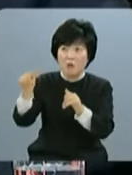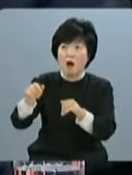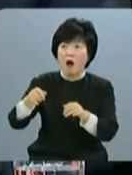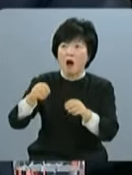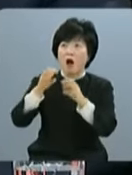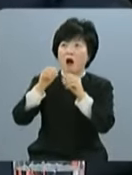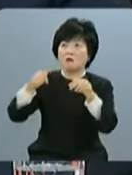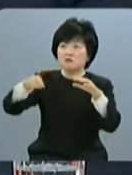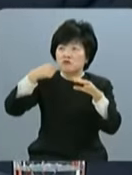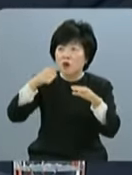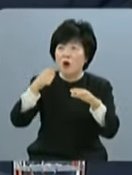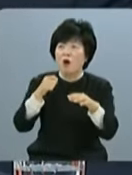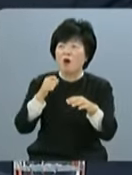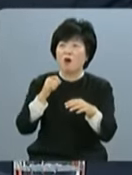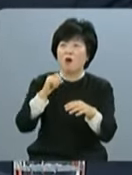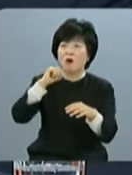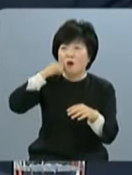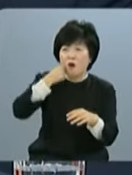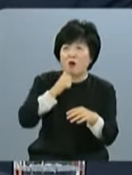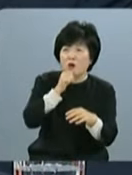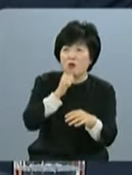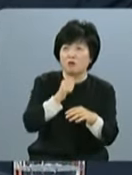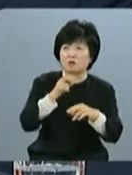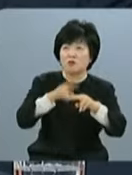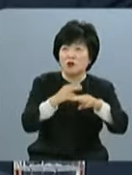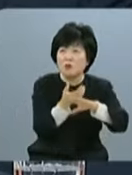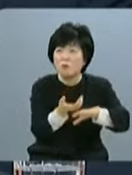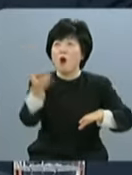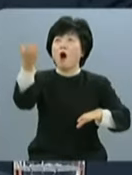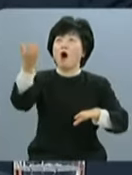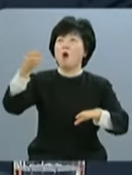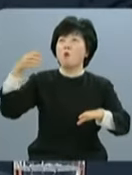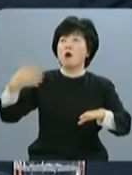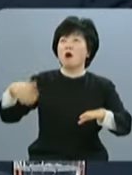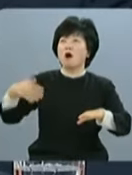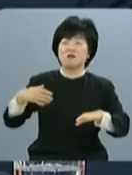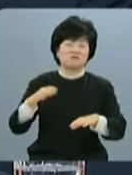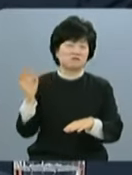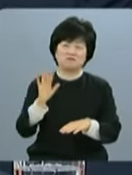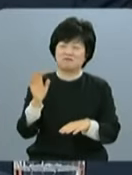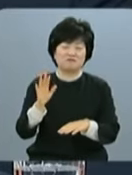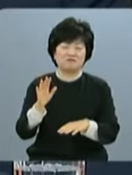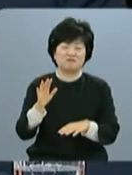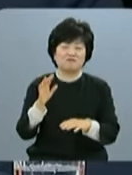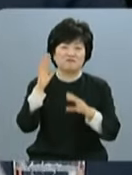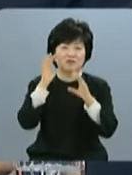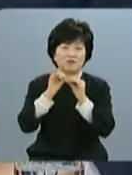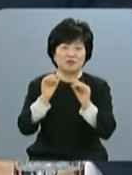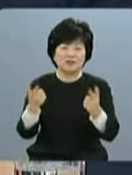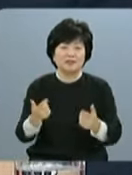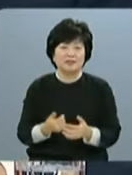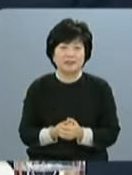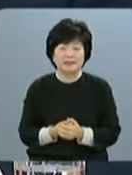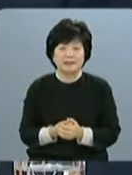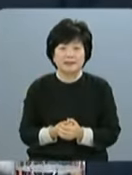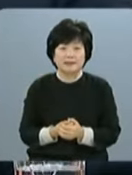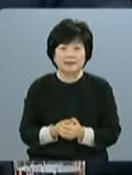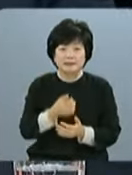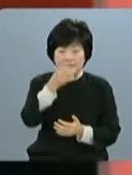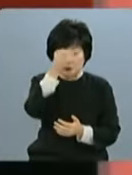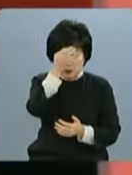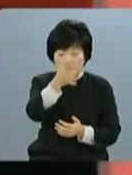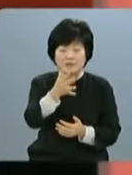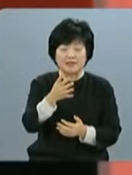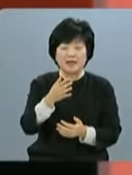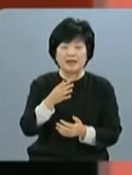그냥 어려운 입장을 다 이해해 줄 것처럼 생각하는데 전 절대 그렇지 않다고 생각합니다. 예, 죄송하지만 네. 말을 좀 끊겠습니다. 네. 제